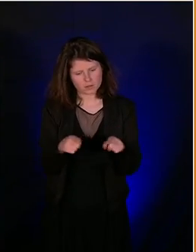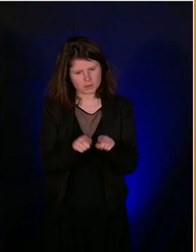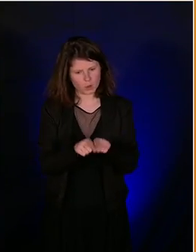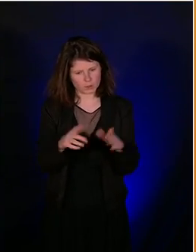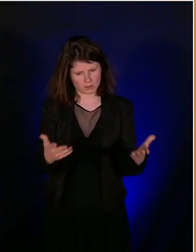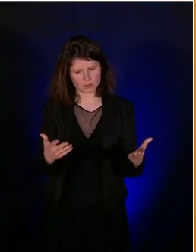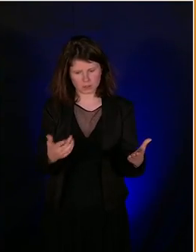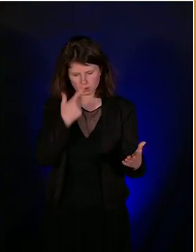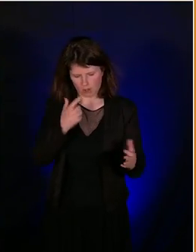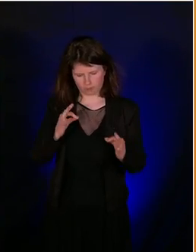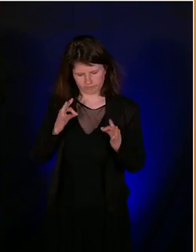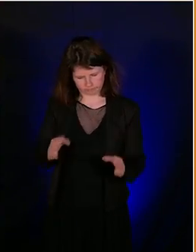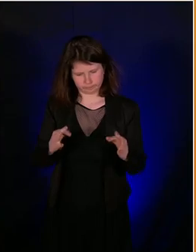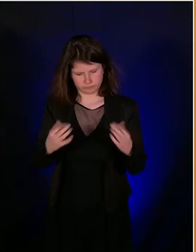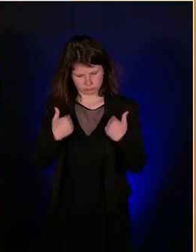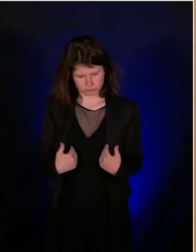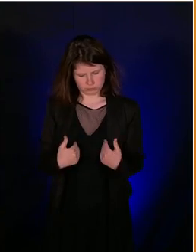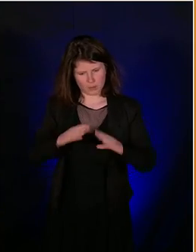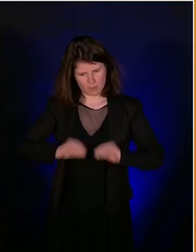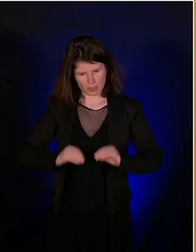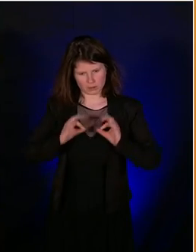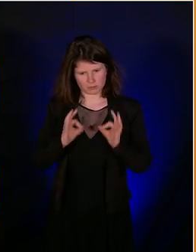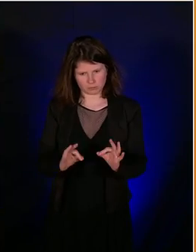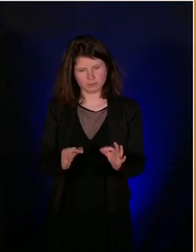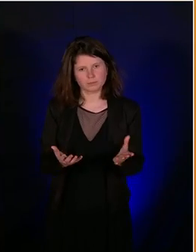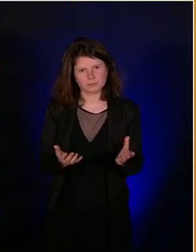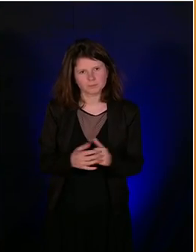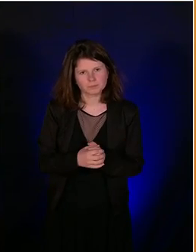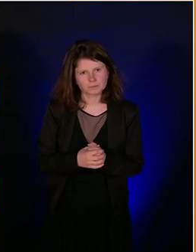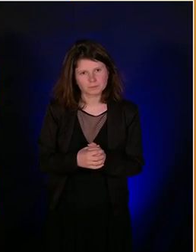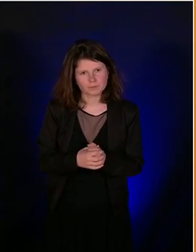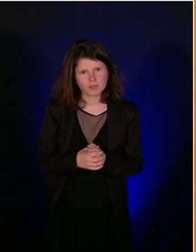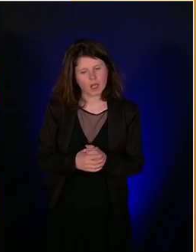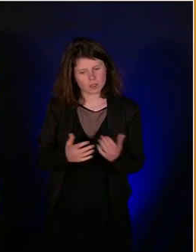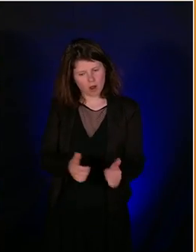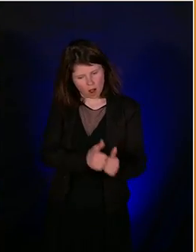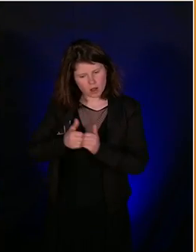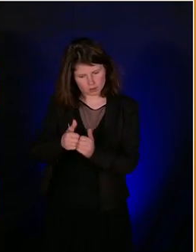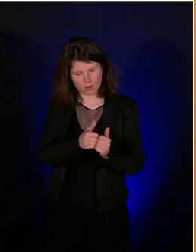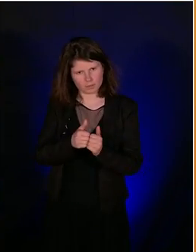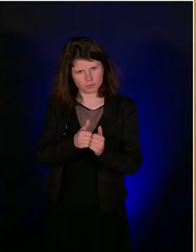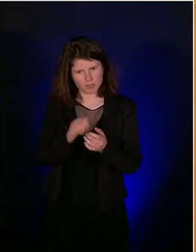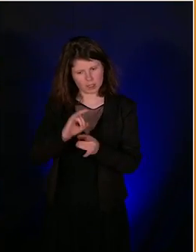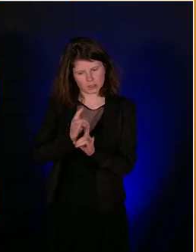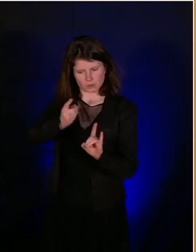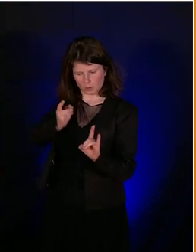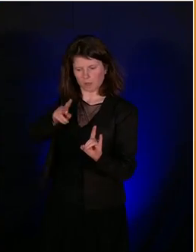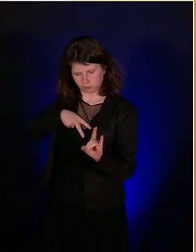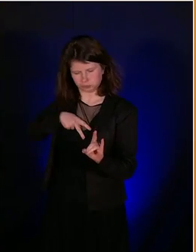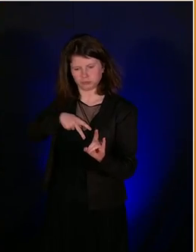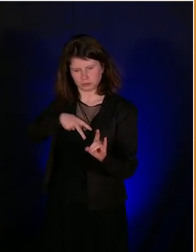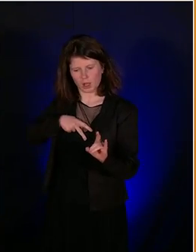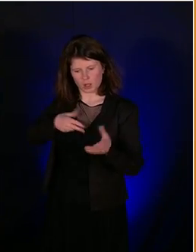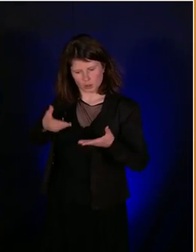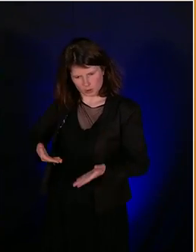lutte qui marquent notre vie militante tous ensemble nous écrivons notre histoire oui une nouvelle page de l'histoire